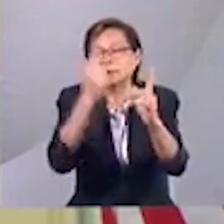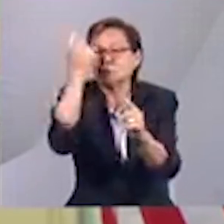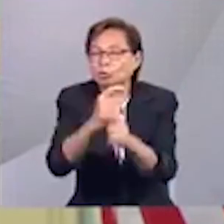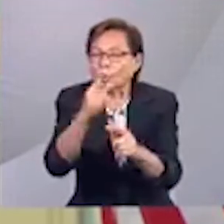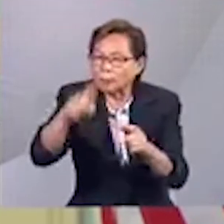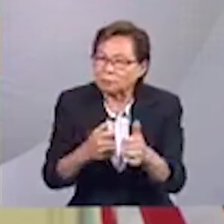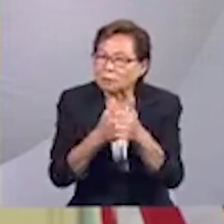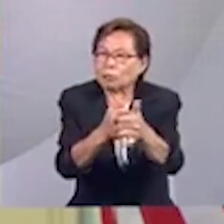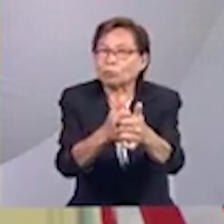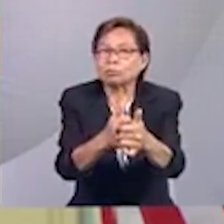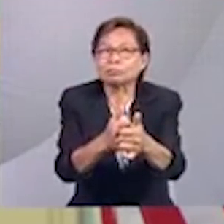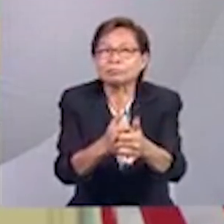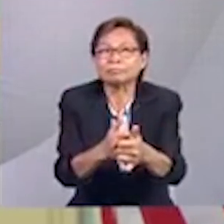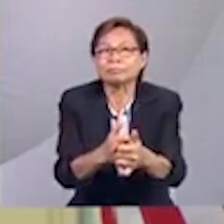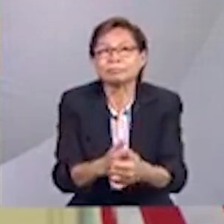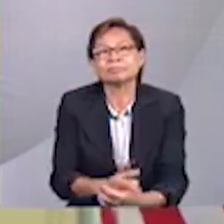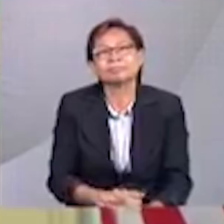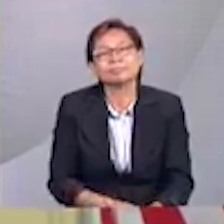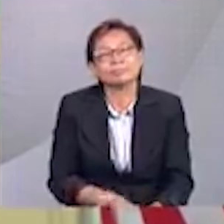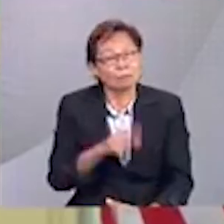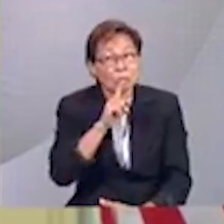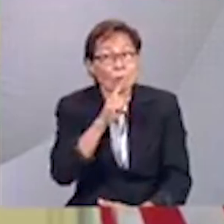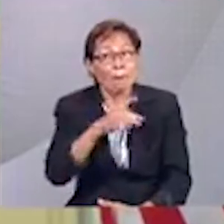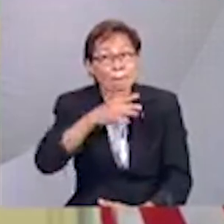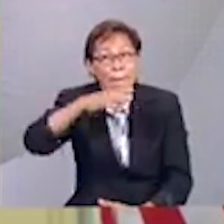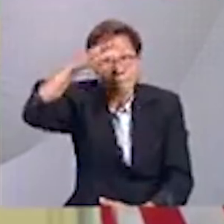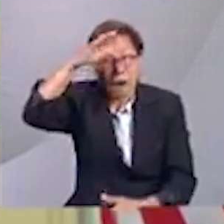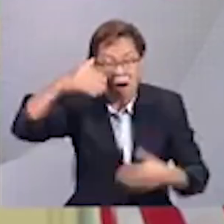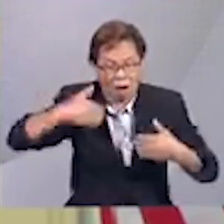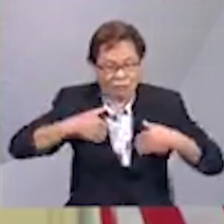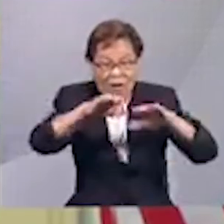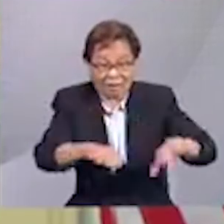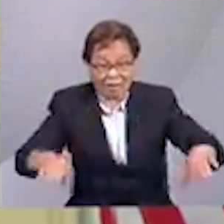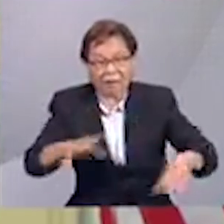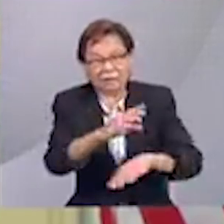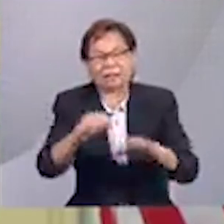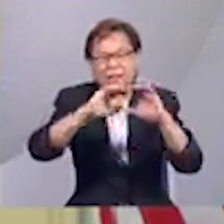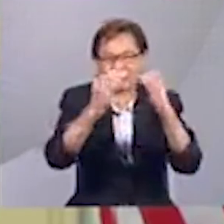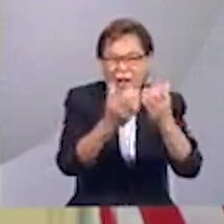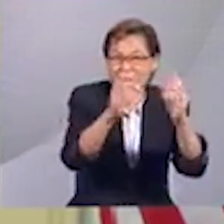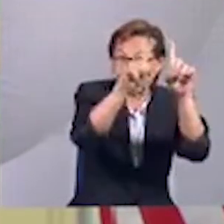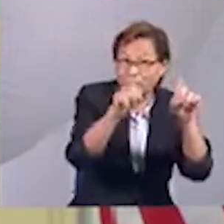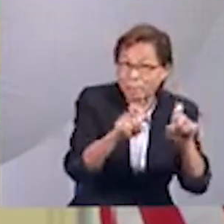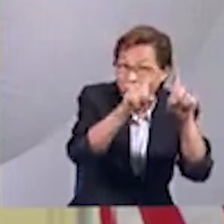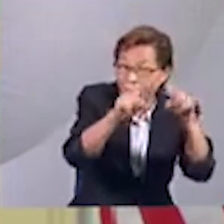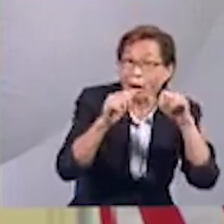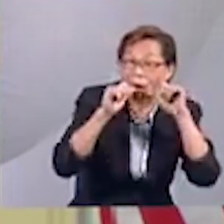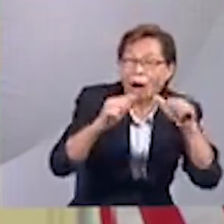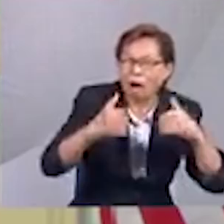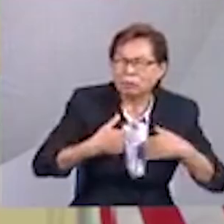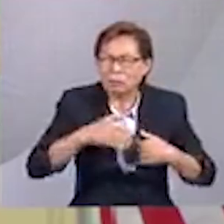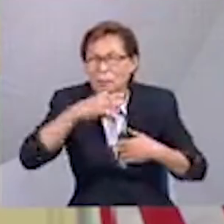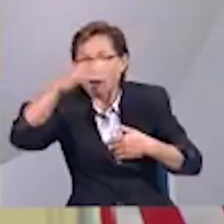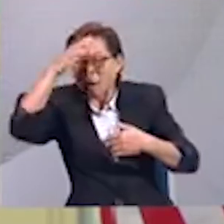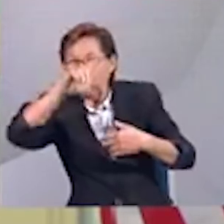ditetapkan. Tentunya ibu bapa yang mempunyai anak-anak selain daripada kelas peperiksaan awam